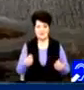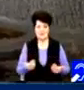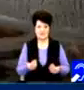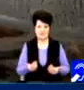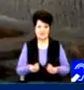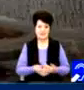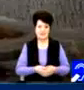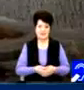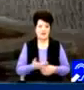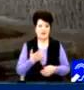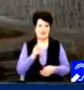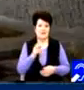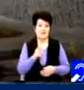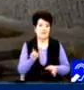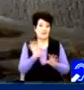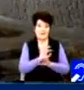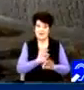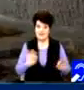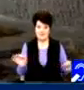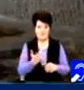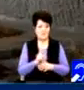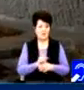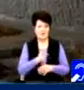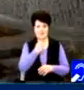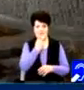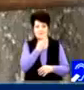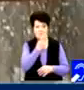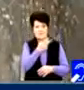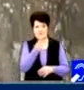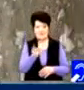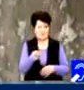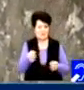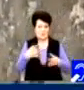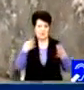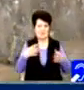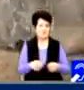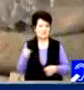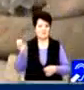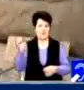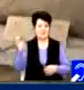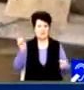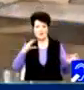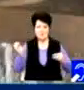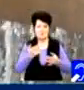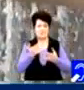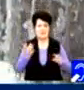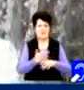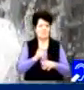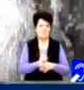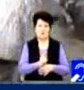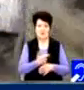reclamă e frumoasă incredibil totul foarte frumos tot ce vezi nu mă așteptam la asta luminile totul e foarte